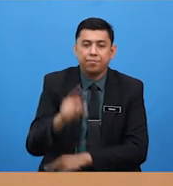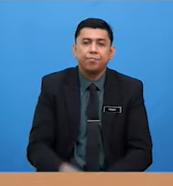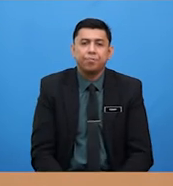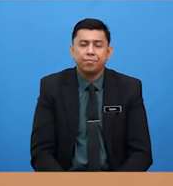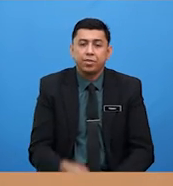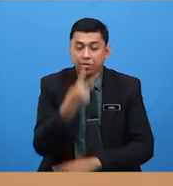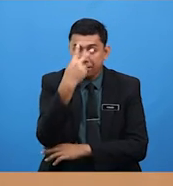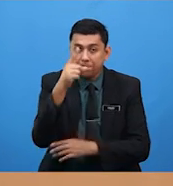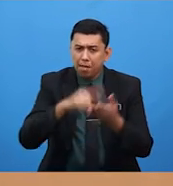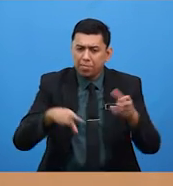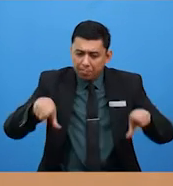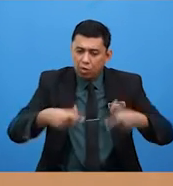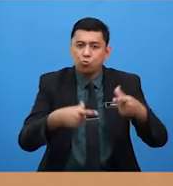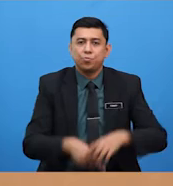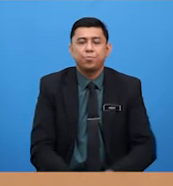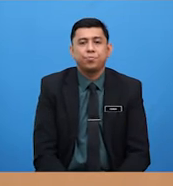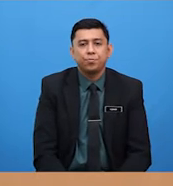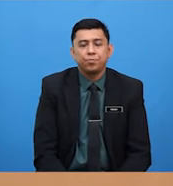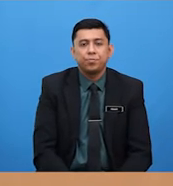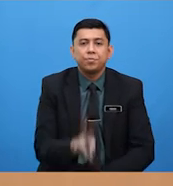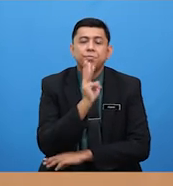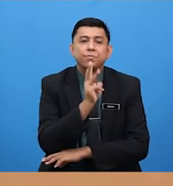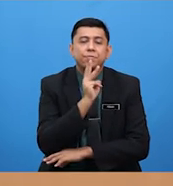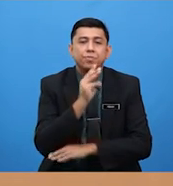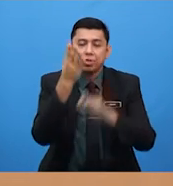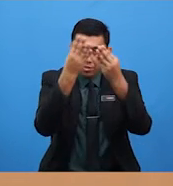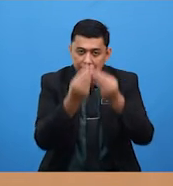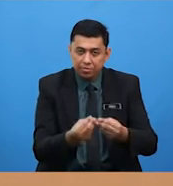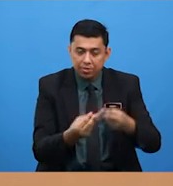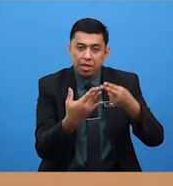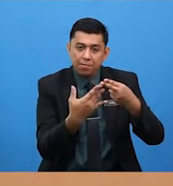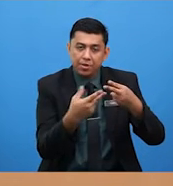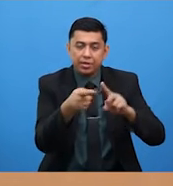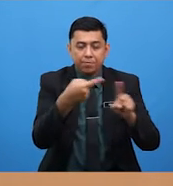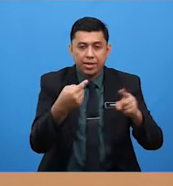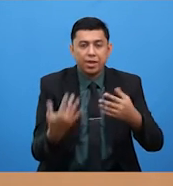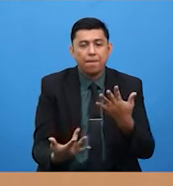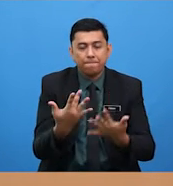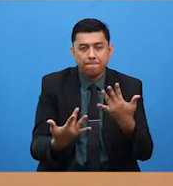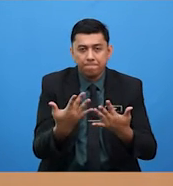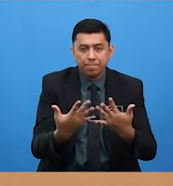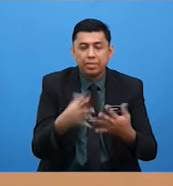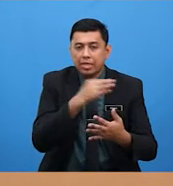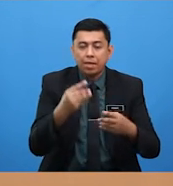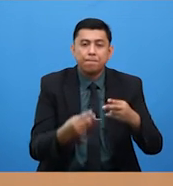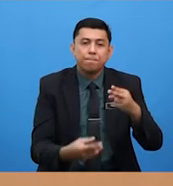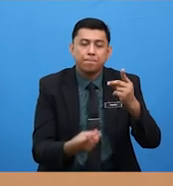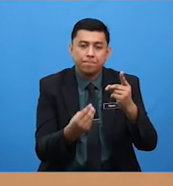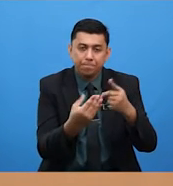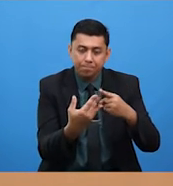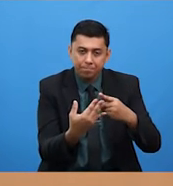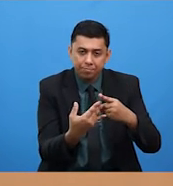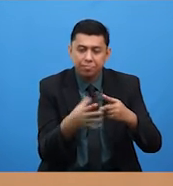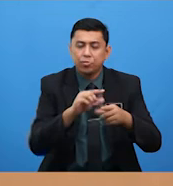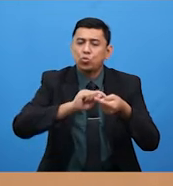Nampak tak apa yang berlaku? Air mengirap haba dari api dan akhirnya mendidih dan